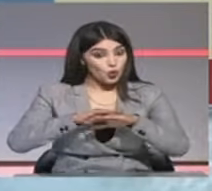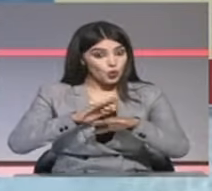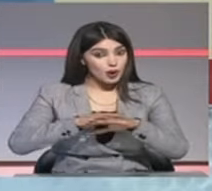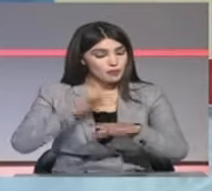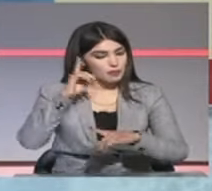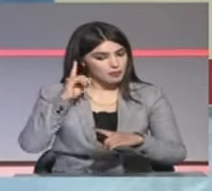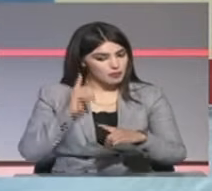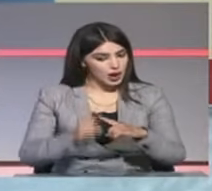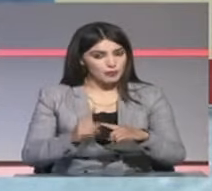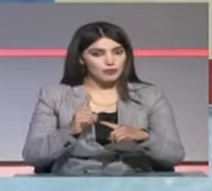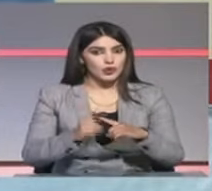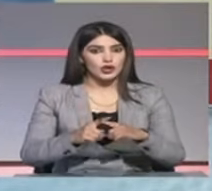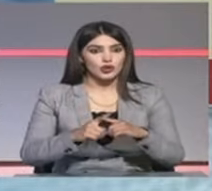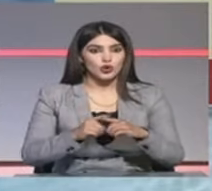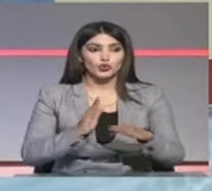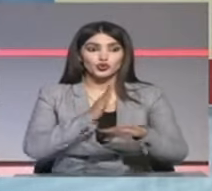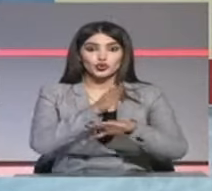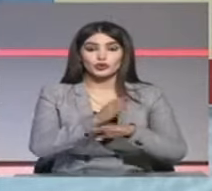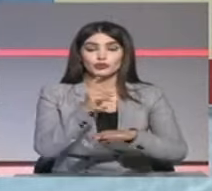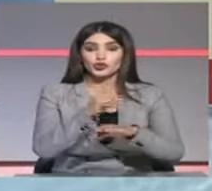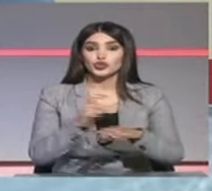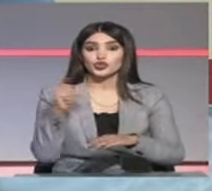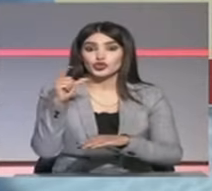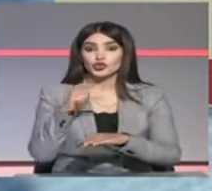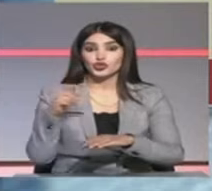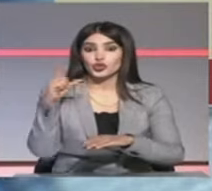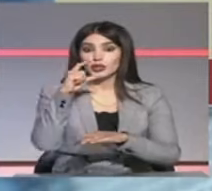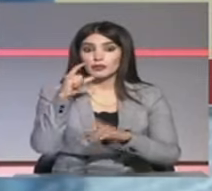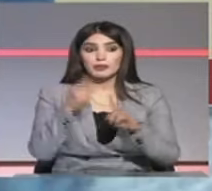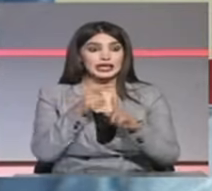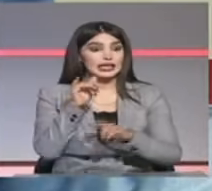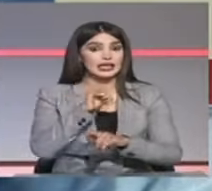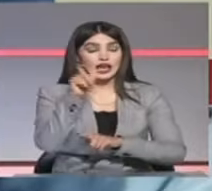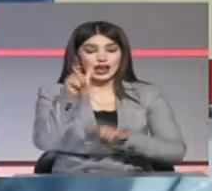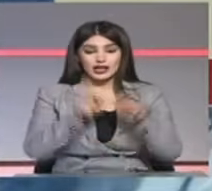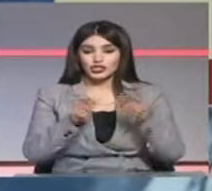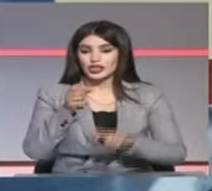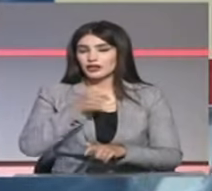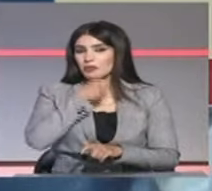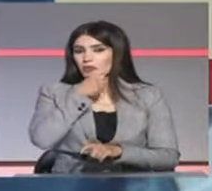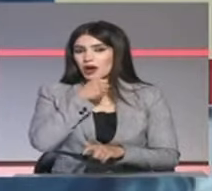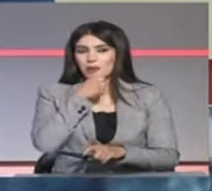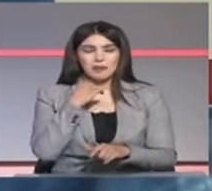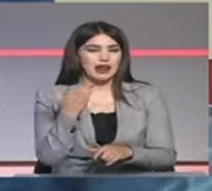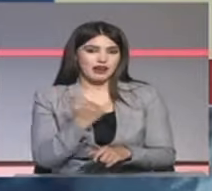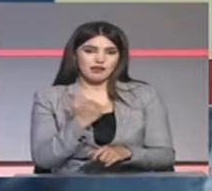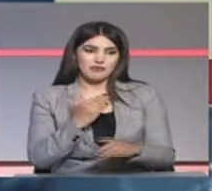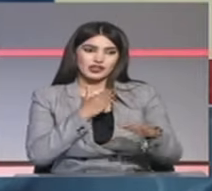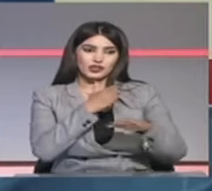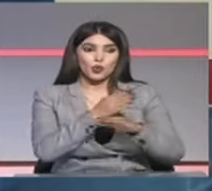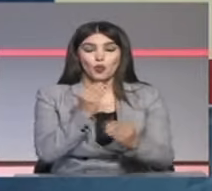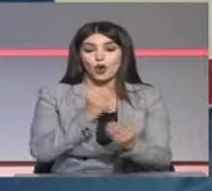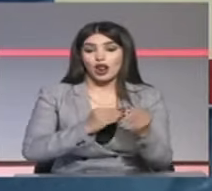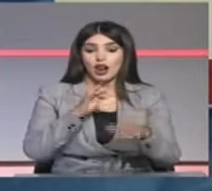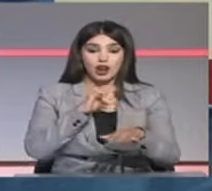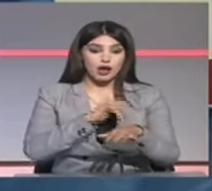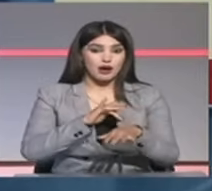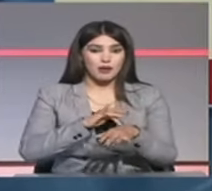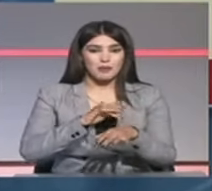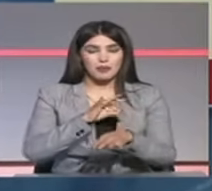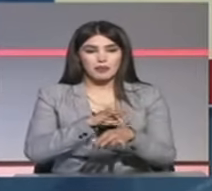التلقائي عن ارتياد المسجد والصلاه بالبيت بالنسبه ديك باريس او عند ظهور اعراض مشابهه